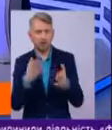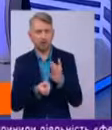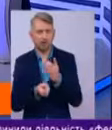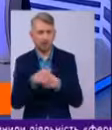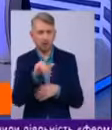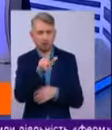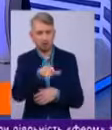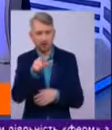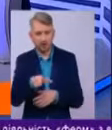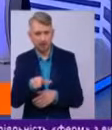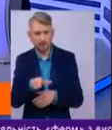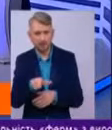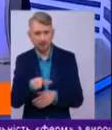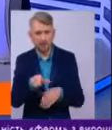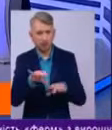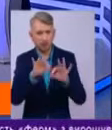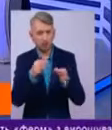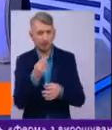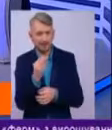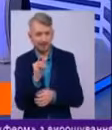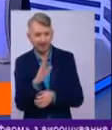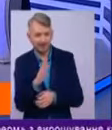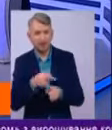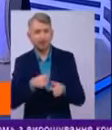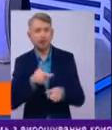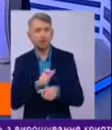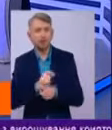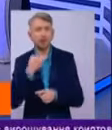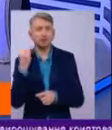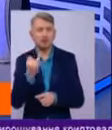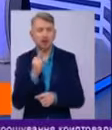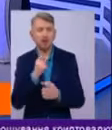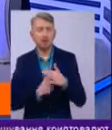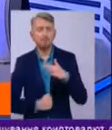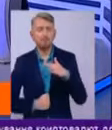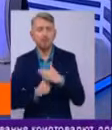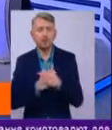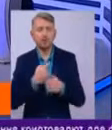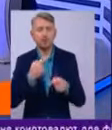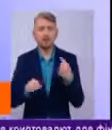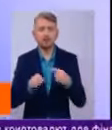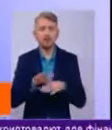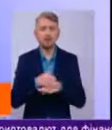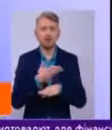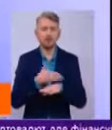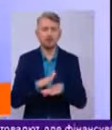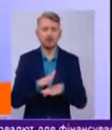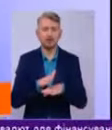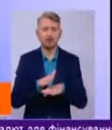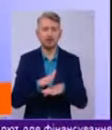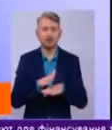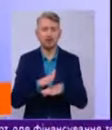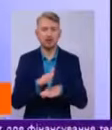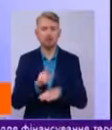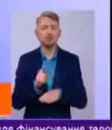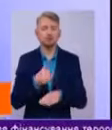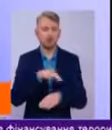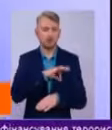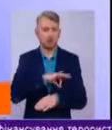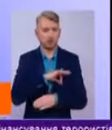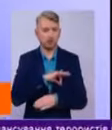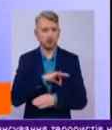митців. Це дуже цікаво, але базова різниця між, скажімо так, чим ми оперуємо, що